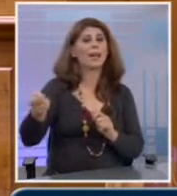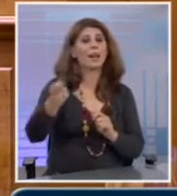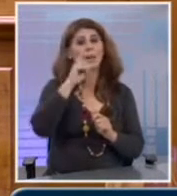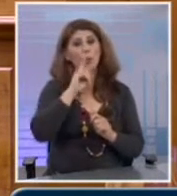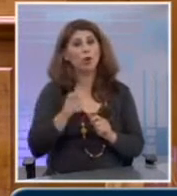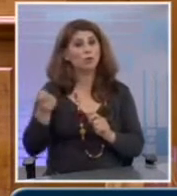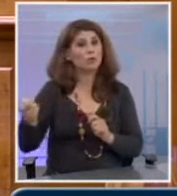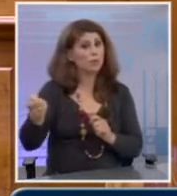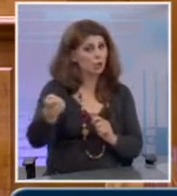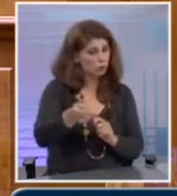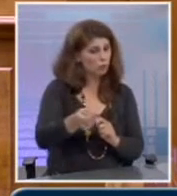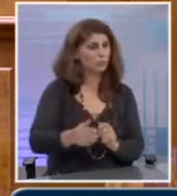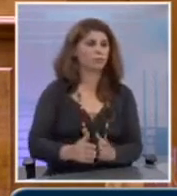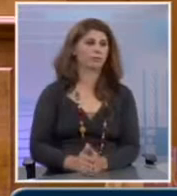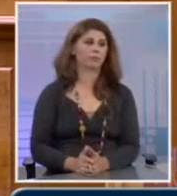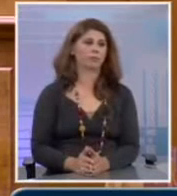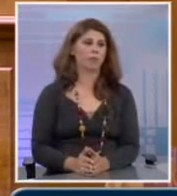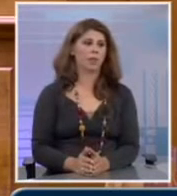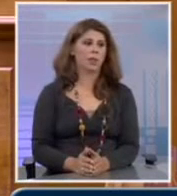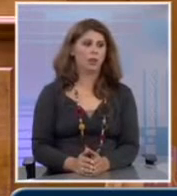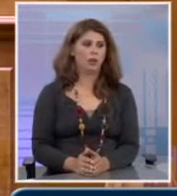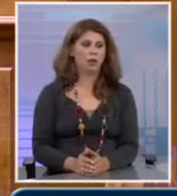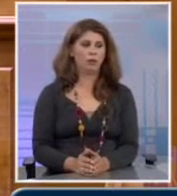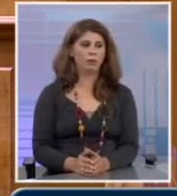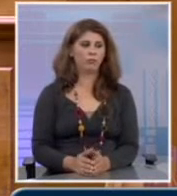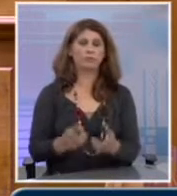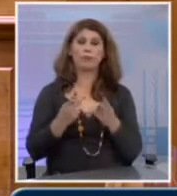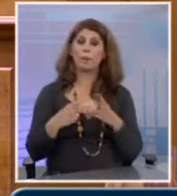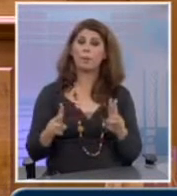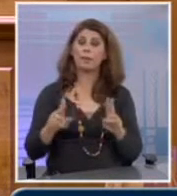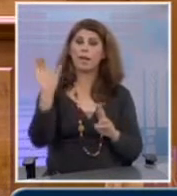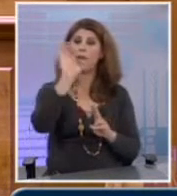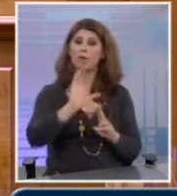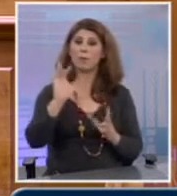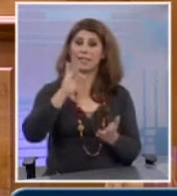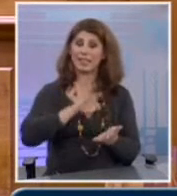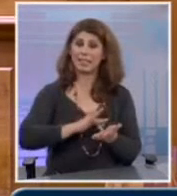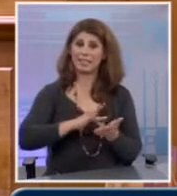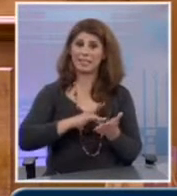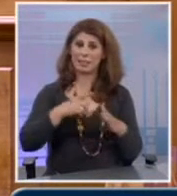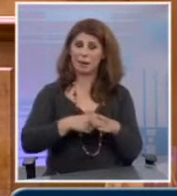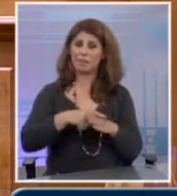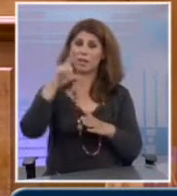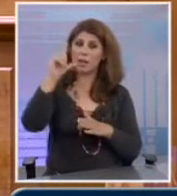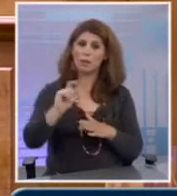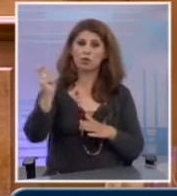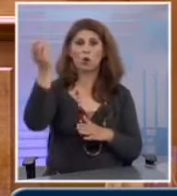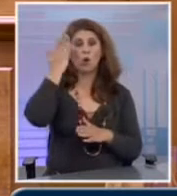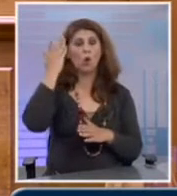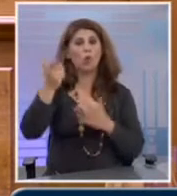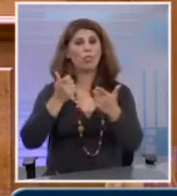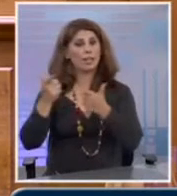υποχρεώσεων, επιτρέπει στην Ευρωπαϊκή Κεντρική Τράπεζα να μειώσει το κόστος